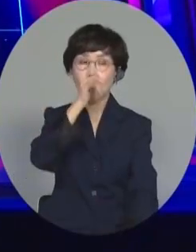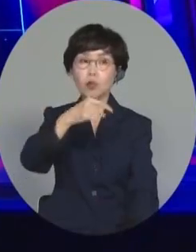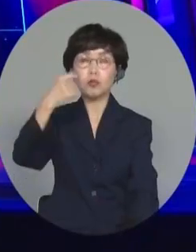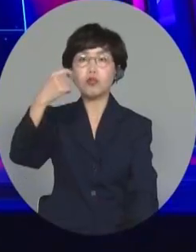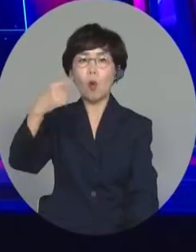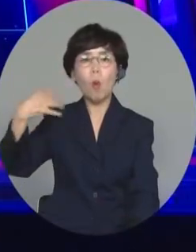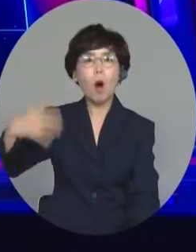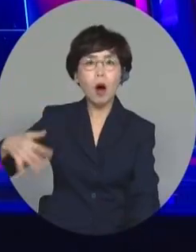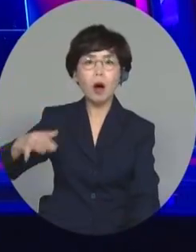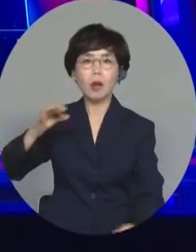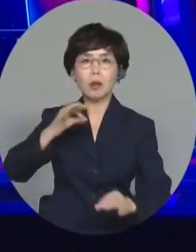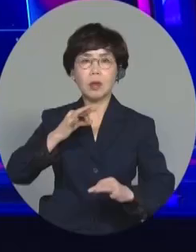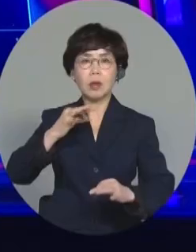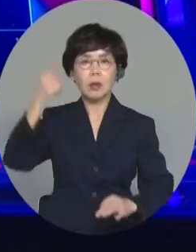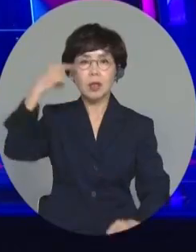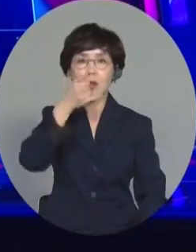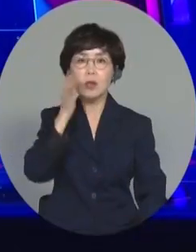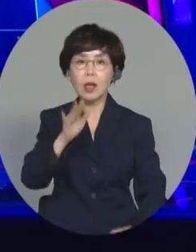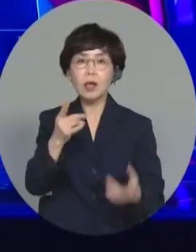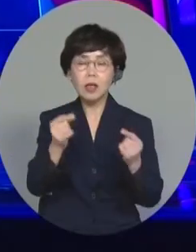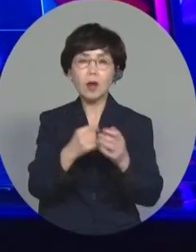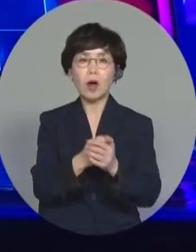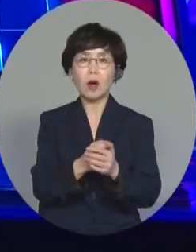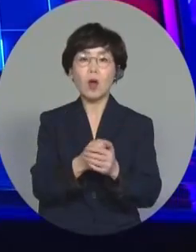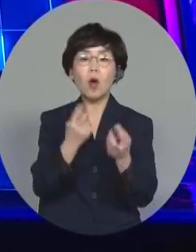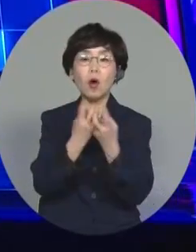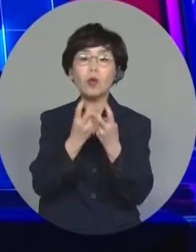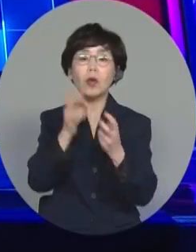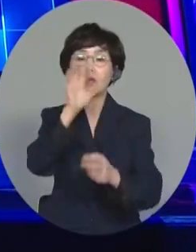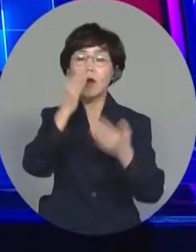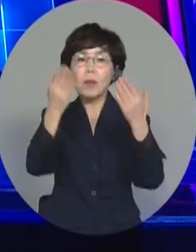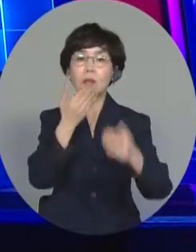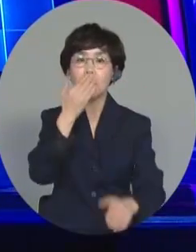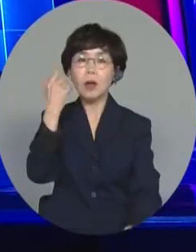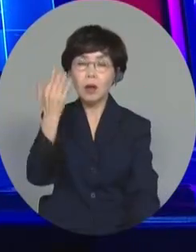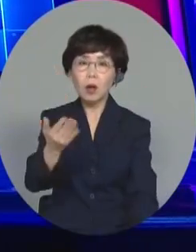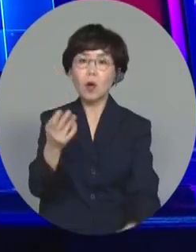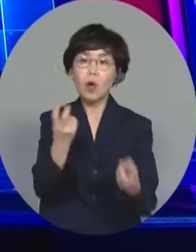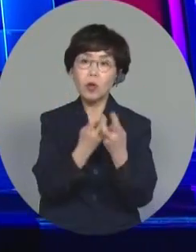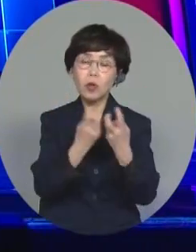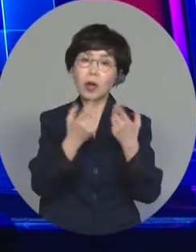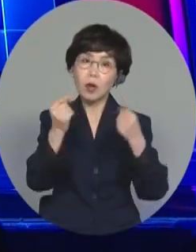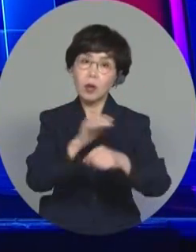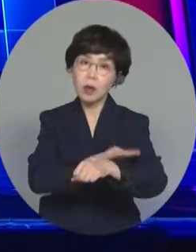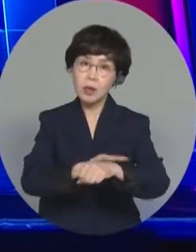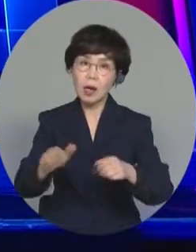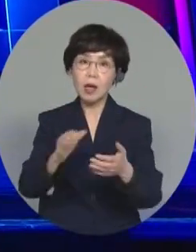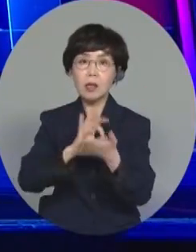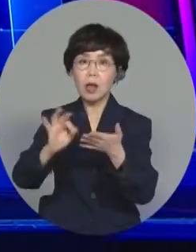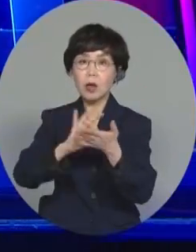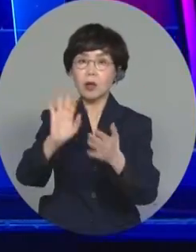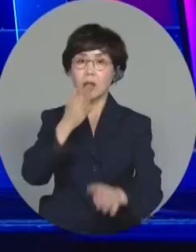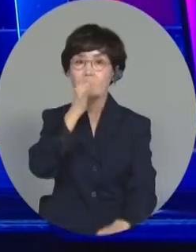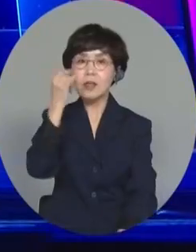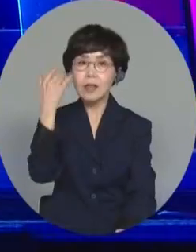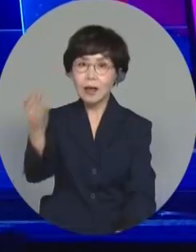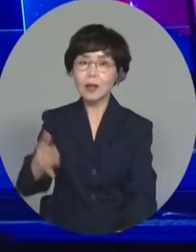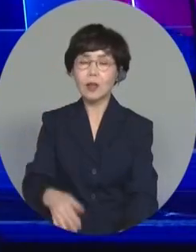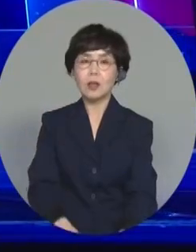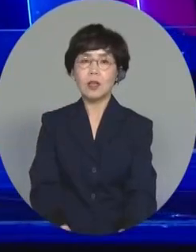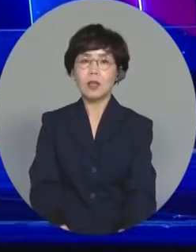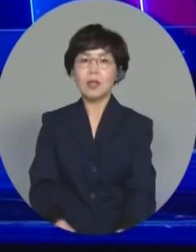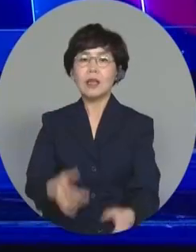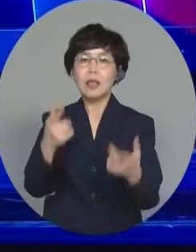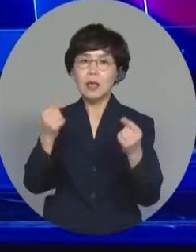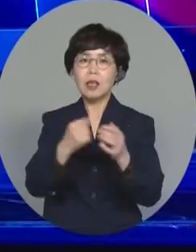수 있었습니다. 그런데 이러한 언어 모델은 어떻게 훈련을 받을까요? 어떻게 이러한 모델이 잘 작용이 될 수 있는 걸까요?